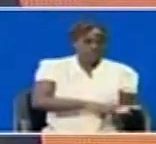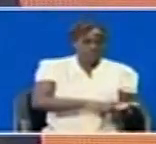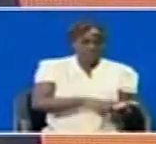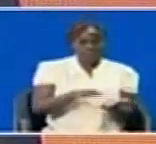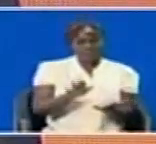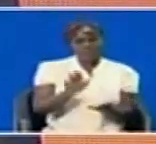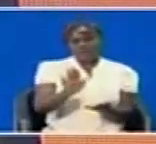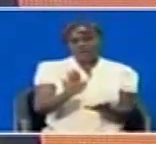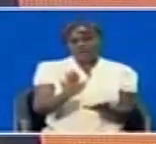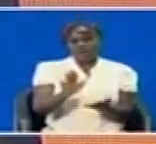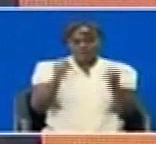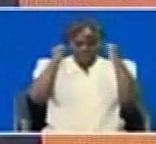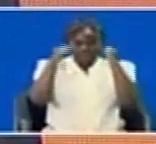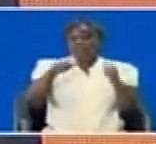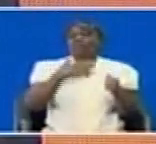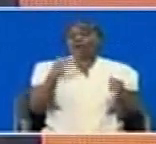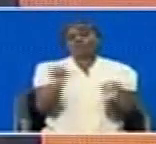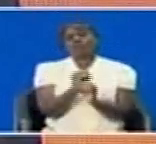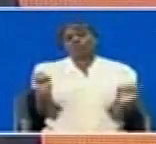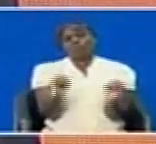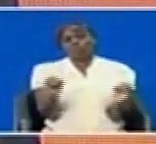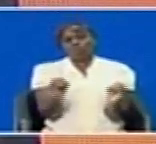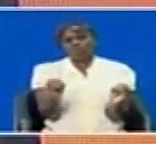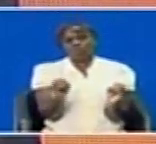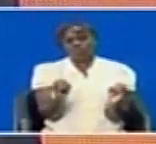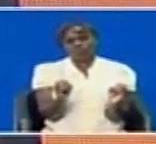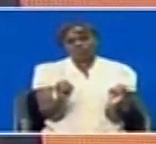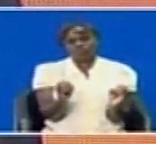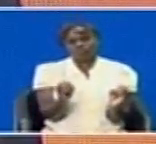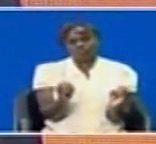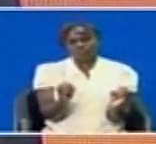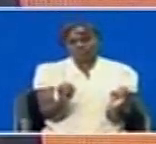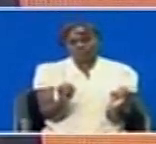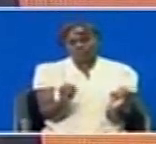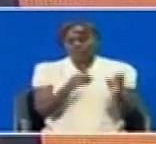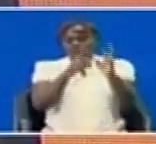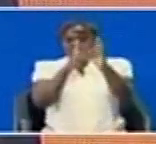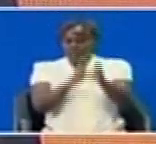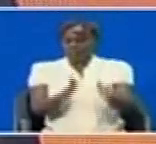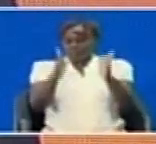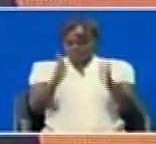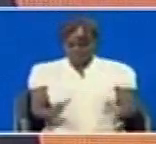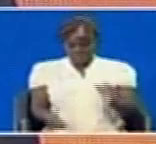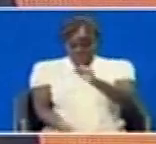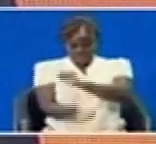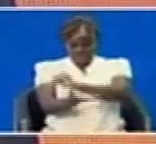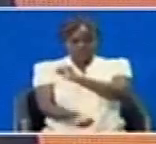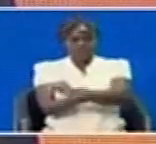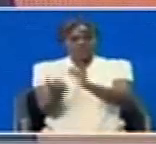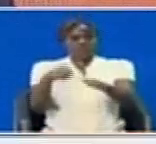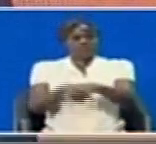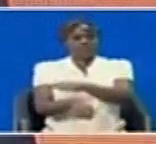kilimsajilisha kwa kozi ambayo hakuipendelea ama hakuwa na matamanio nayo. Elvis Kosgei anaarifu zaidi.